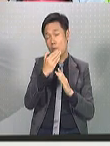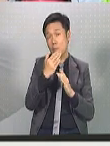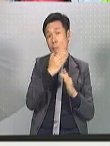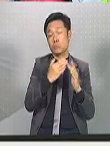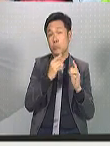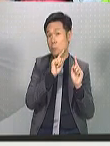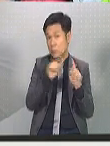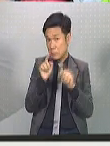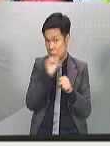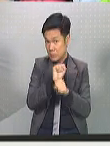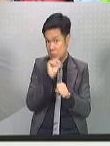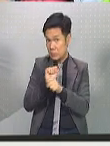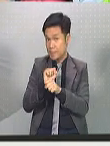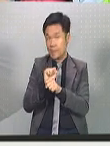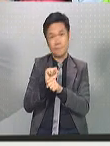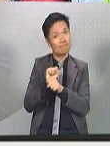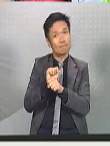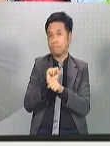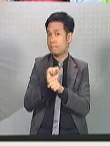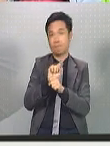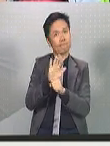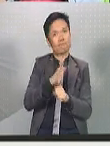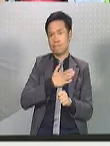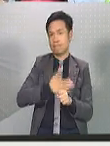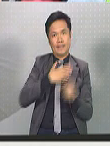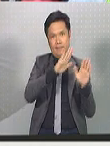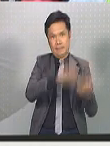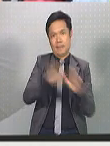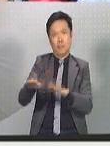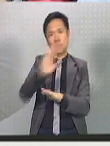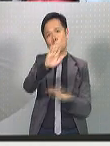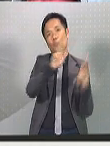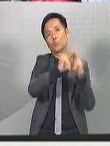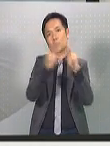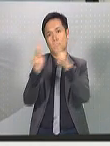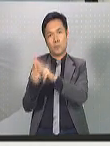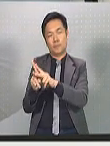haaretz terus kekal tinggal di kampung masing-masing